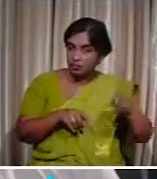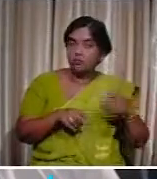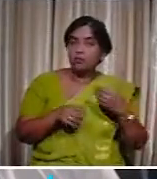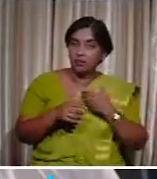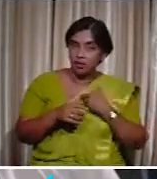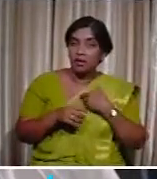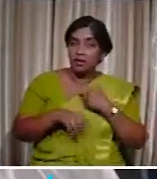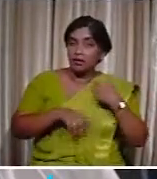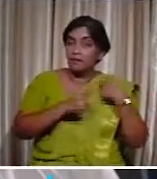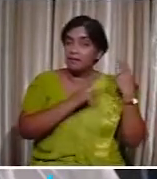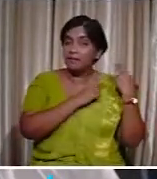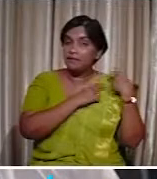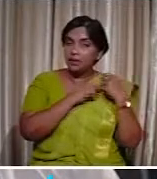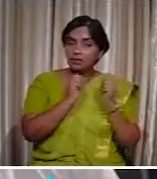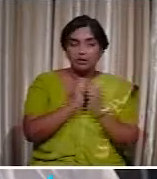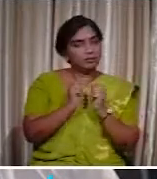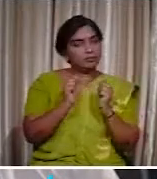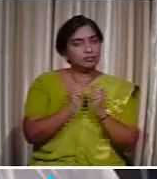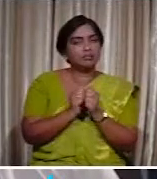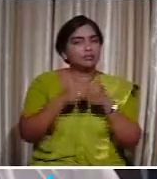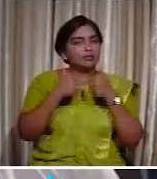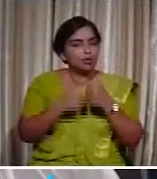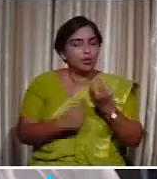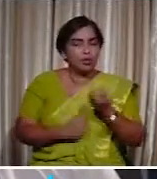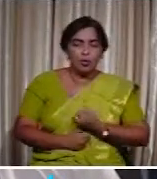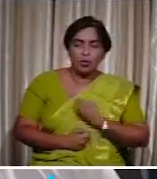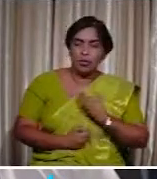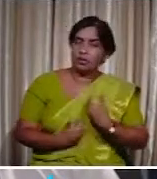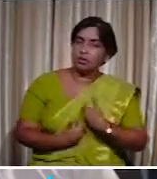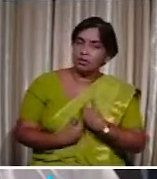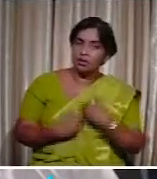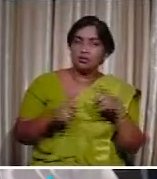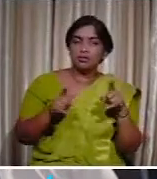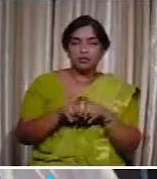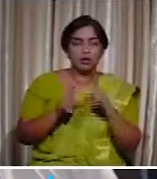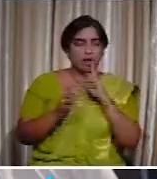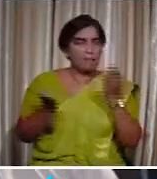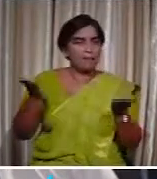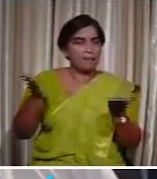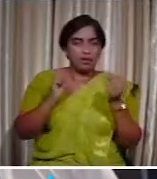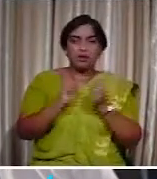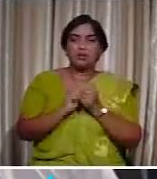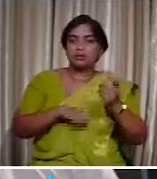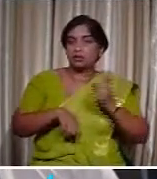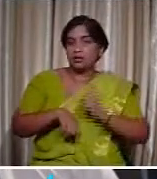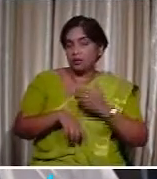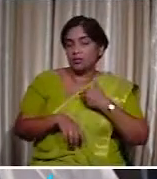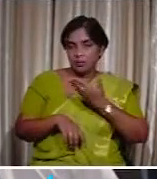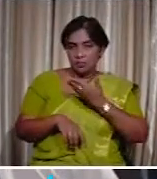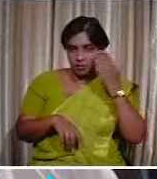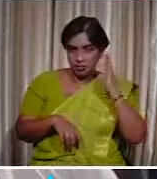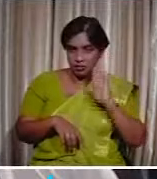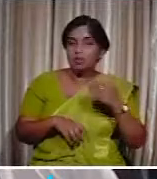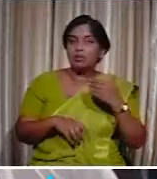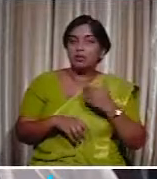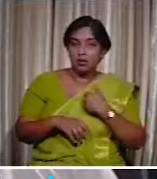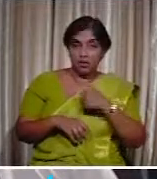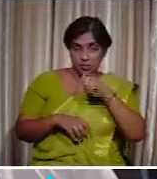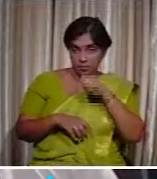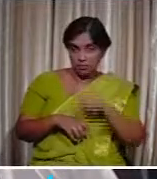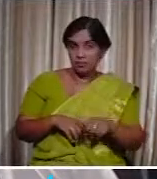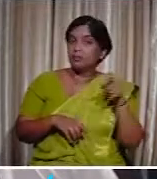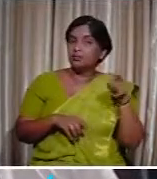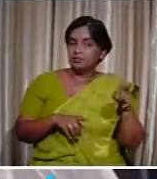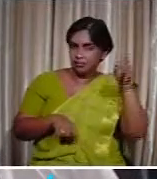मगे कार्यभार इतामत् उनांदुवें ऊमनावें साधारणम करन्न मट पुलुवंकम लैबुना मम हितेंदि कवदावत्